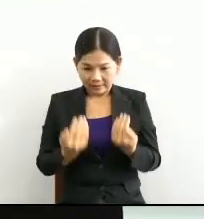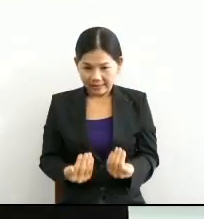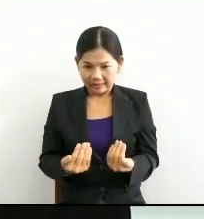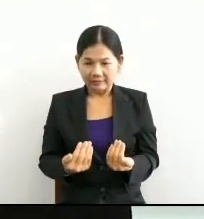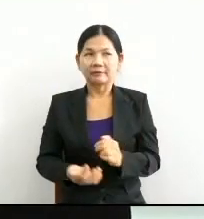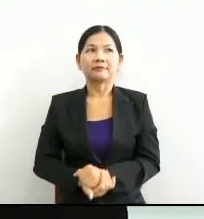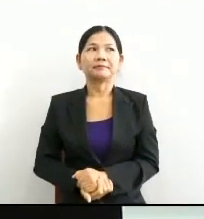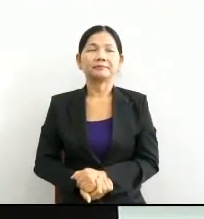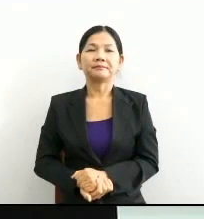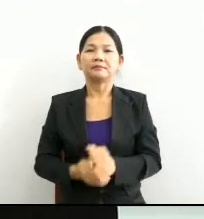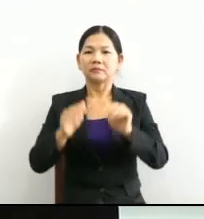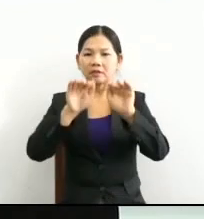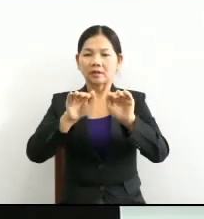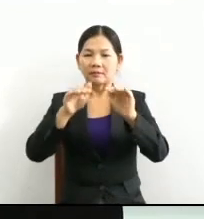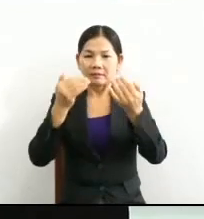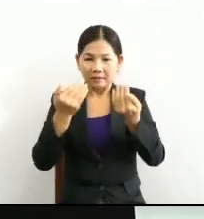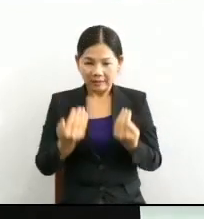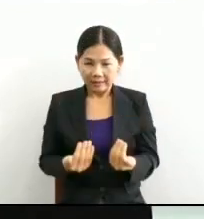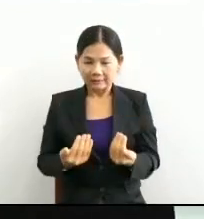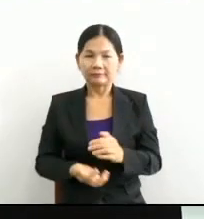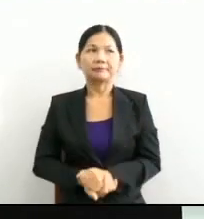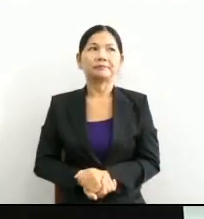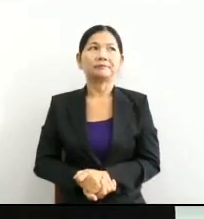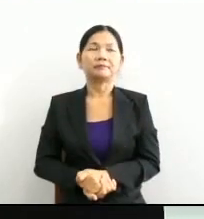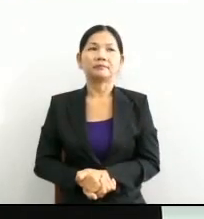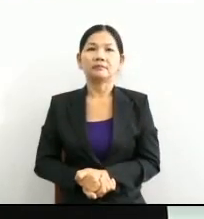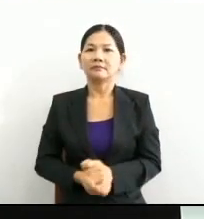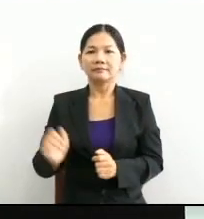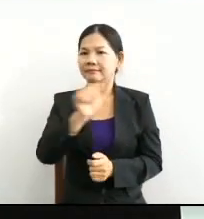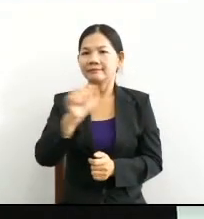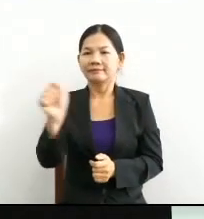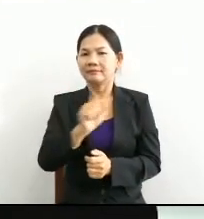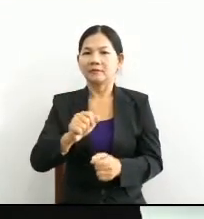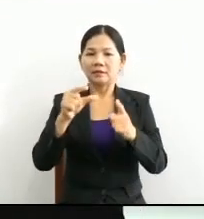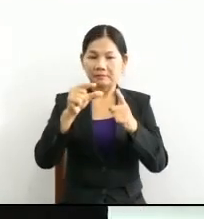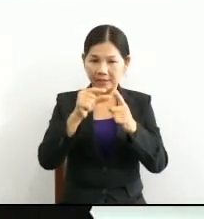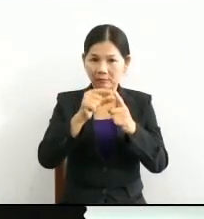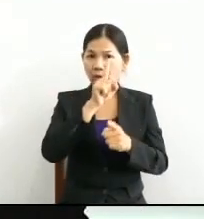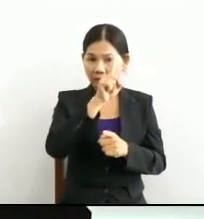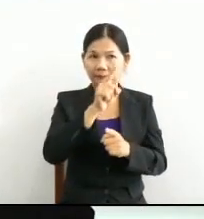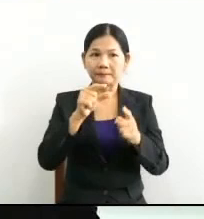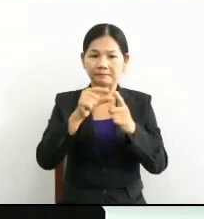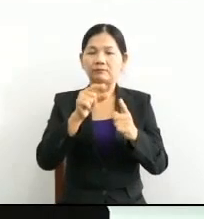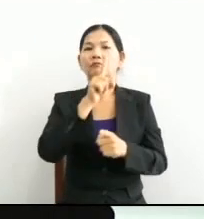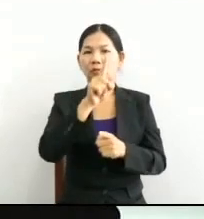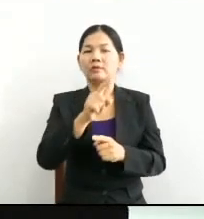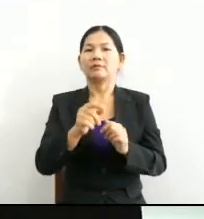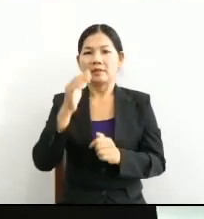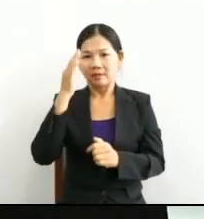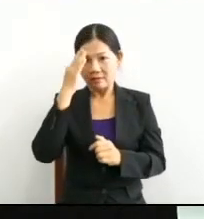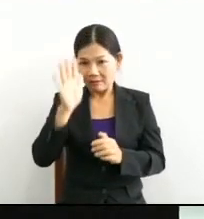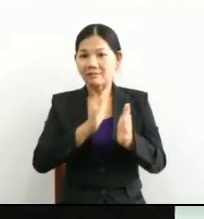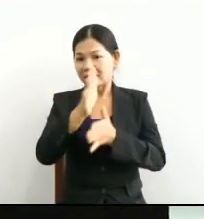ngay cha sắp ngay cha lúc chẳng con sẽ xếp biết mỗi tiệt để con ở con chế ăn bàn